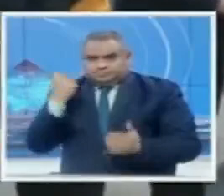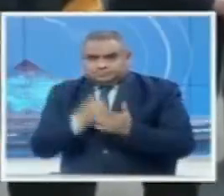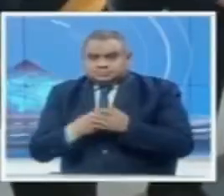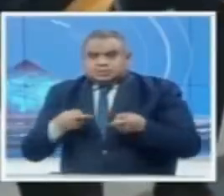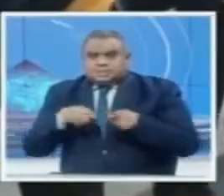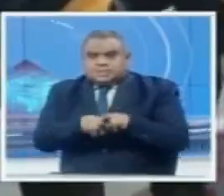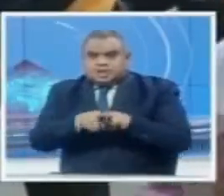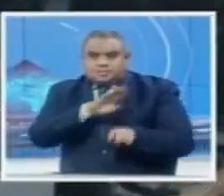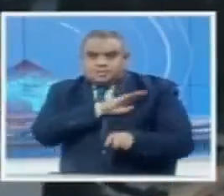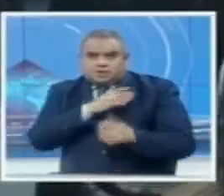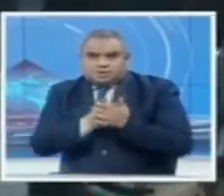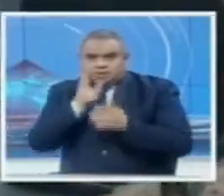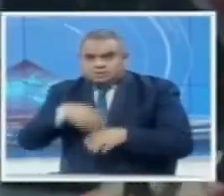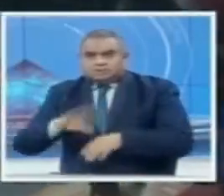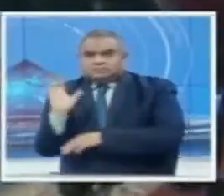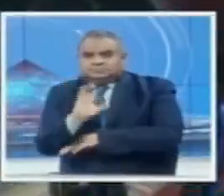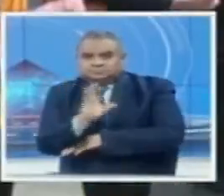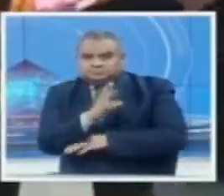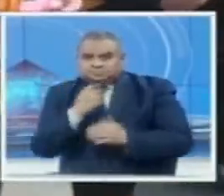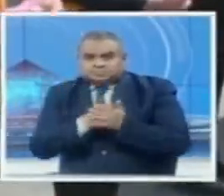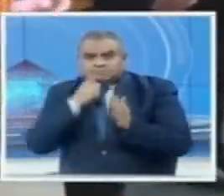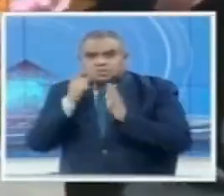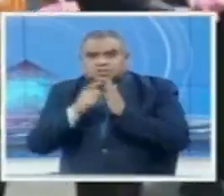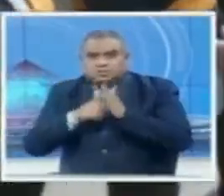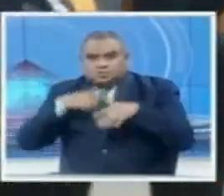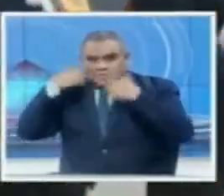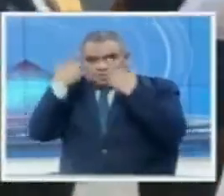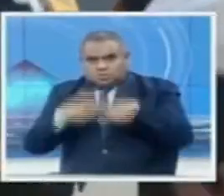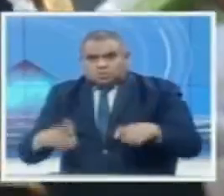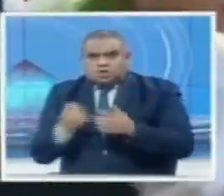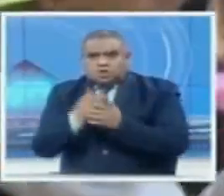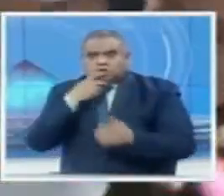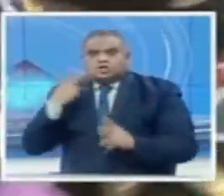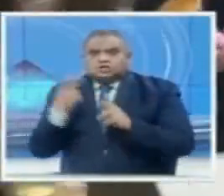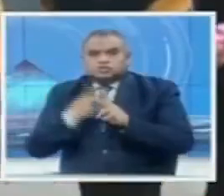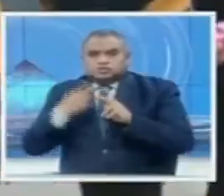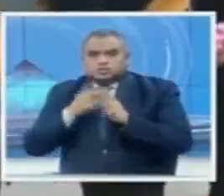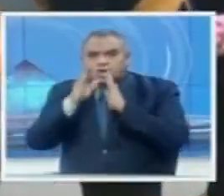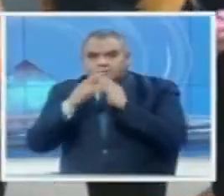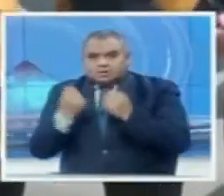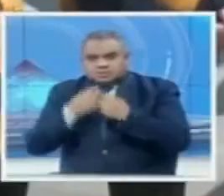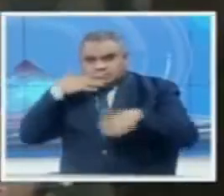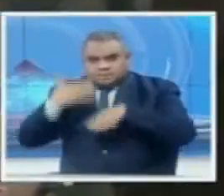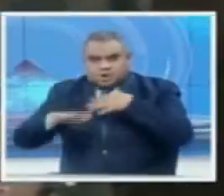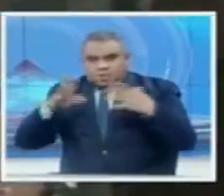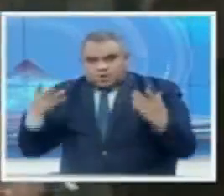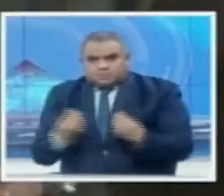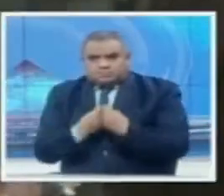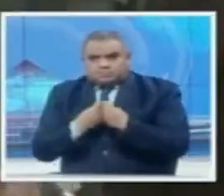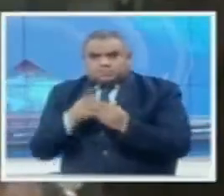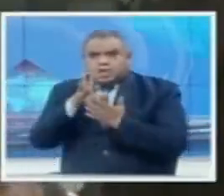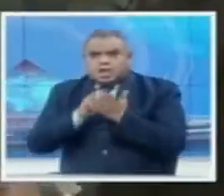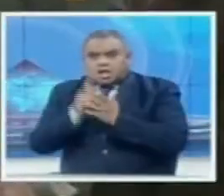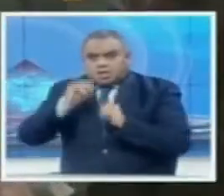القوات المسلحة الاجتماعية وواجبها الوطني نحو أبناء الشعب المصري من ذوي الهمم. بدأت